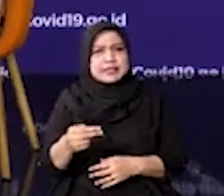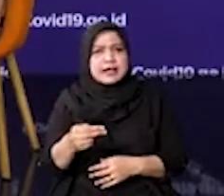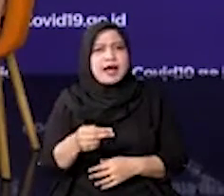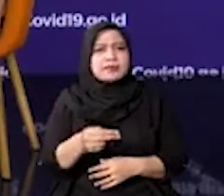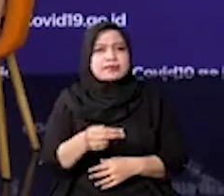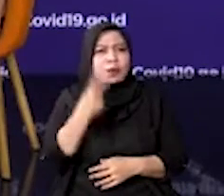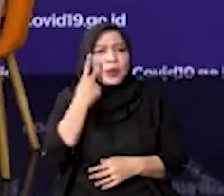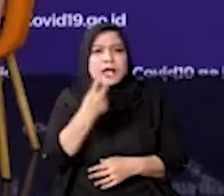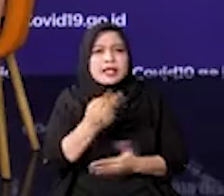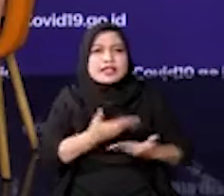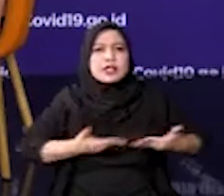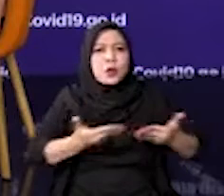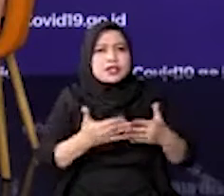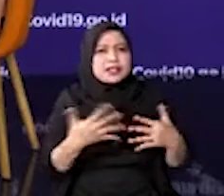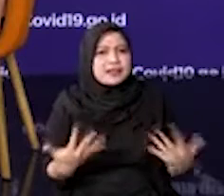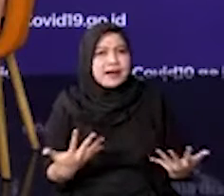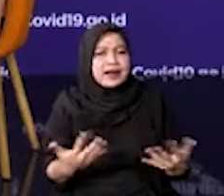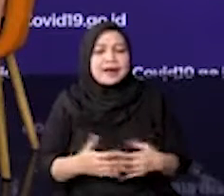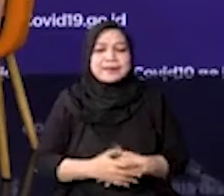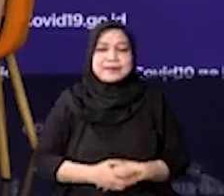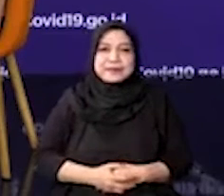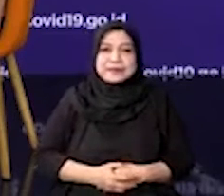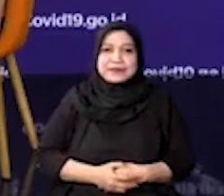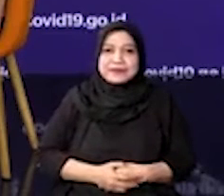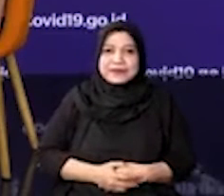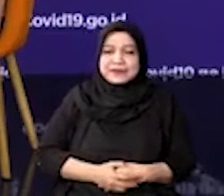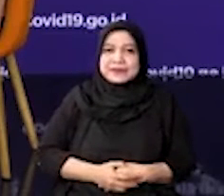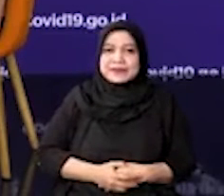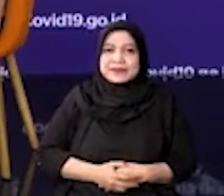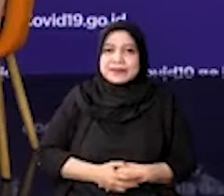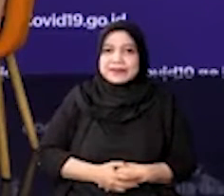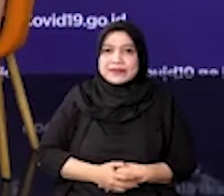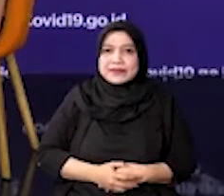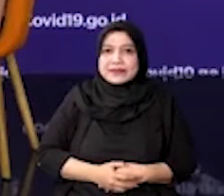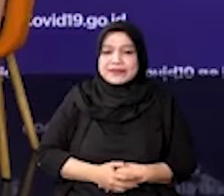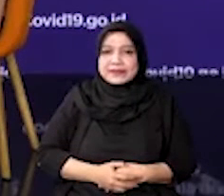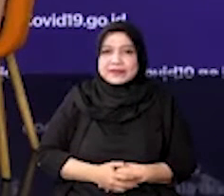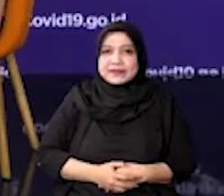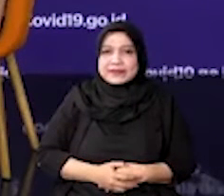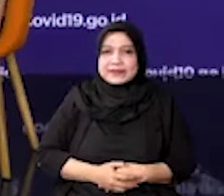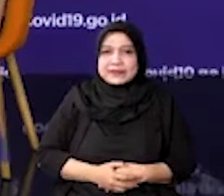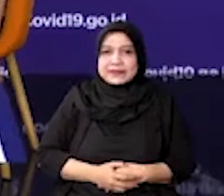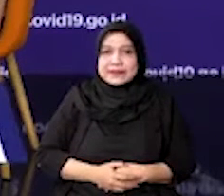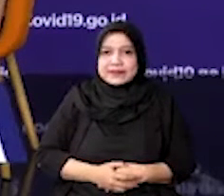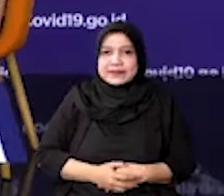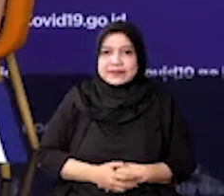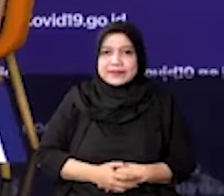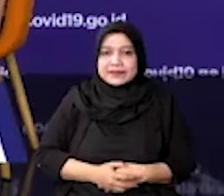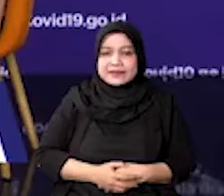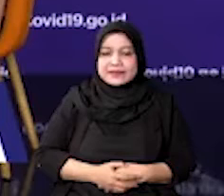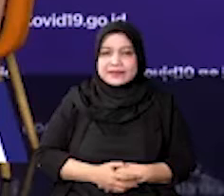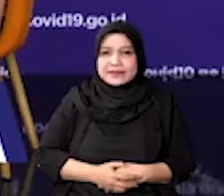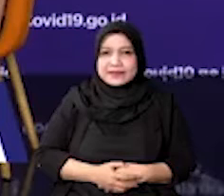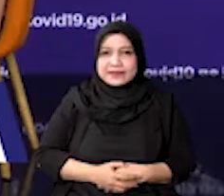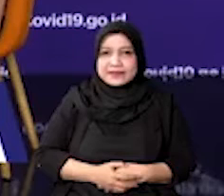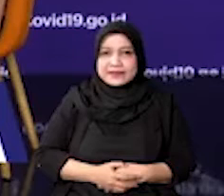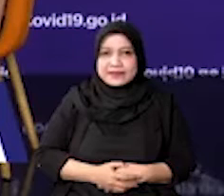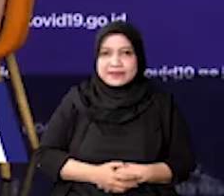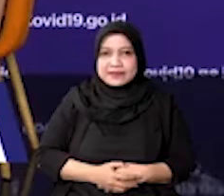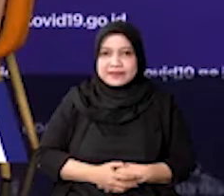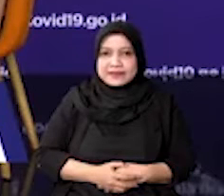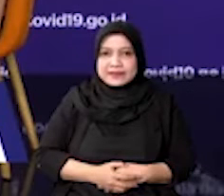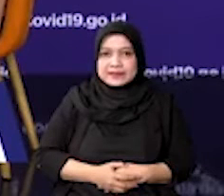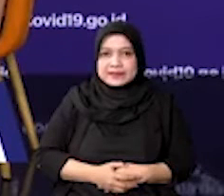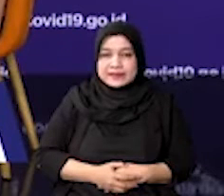Mbak ee informasi yang masyarakat sampai masa keterima ini kadang